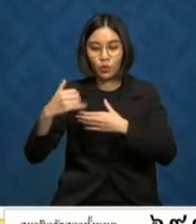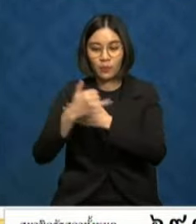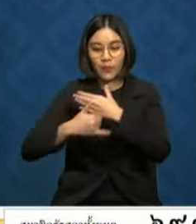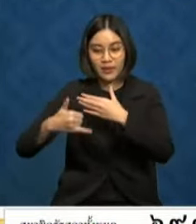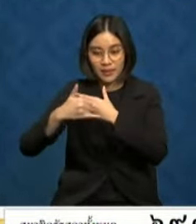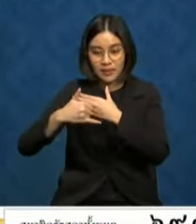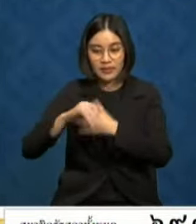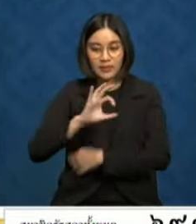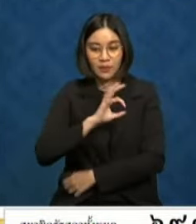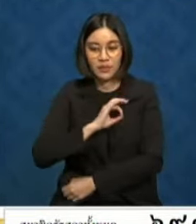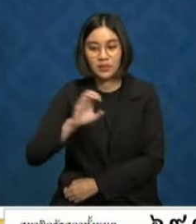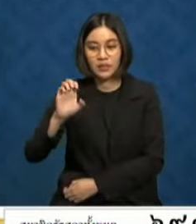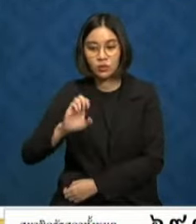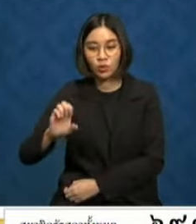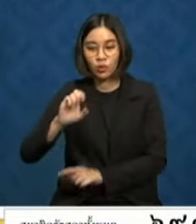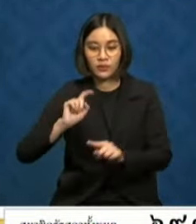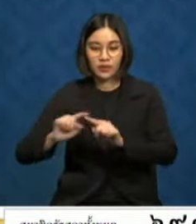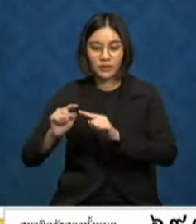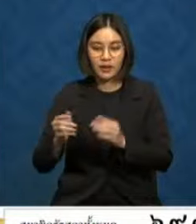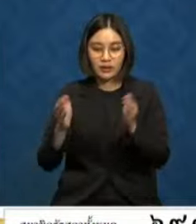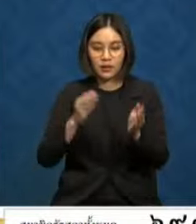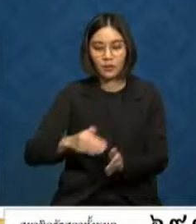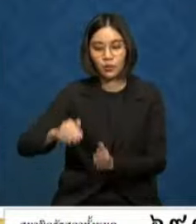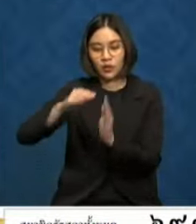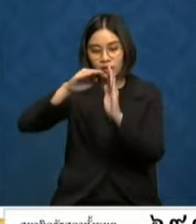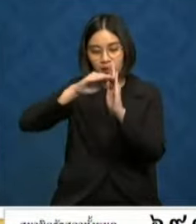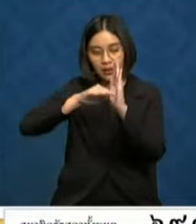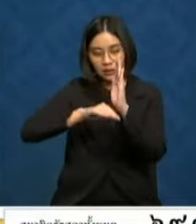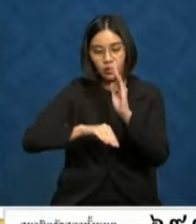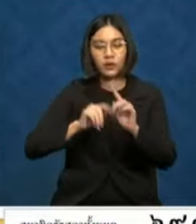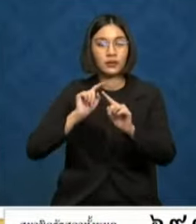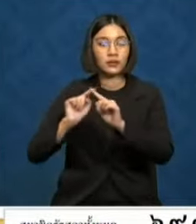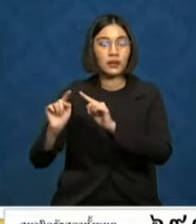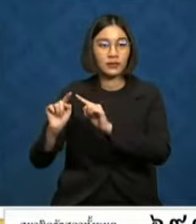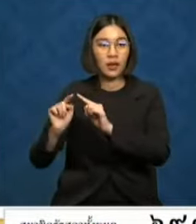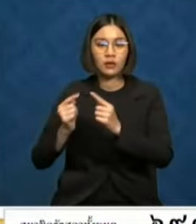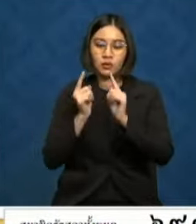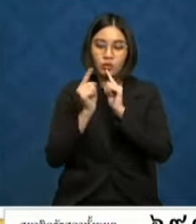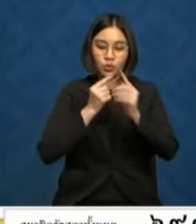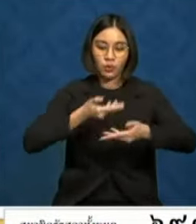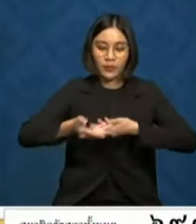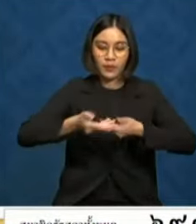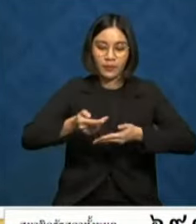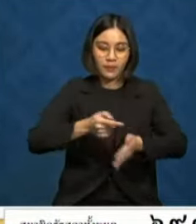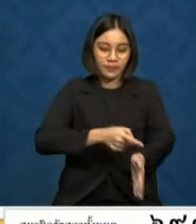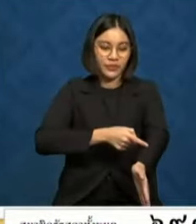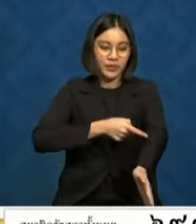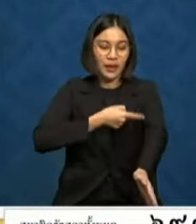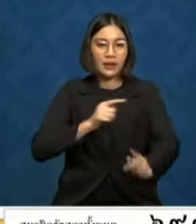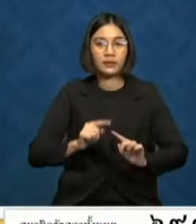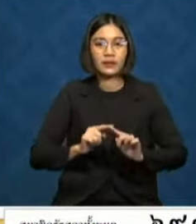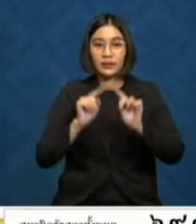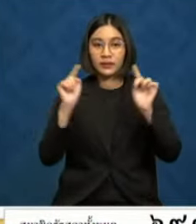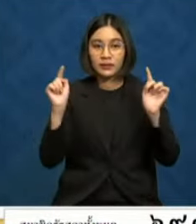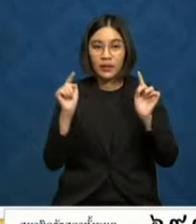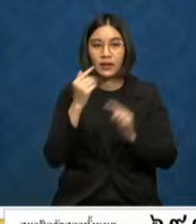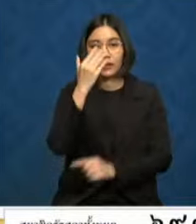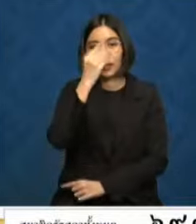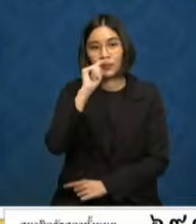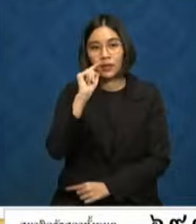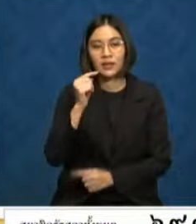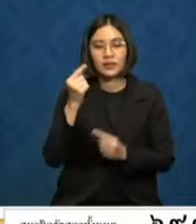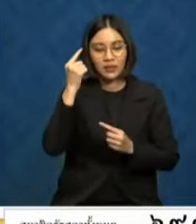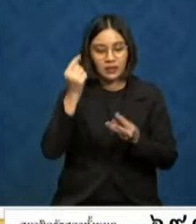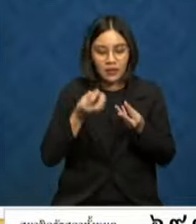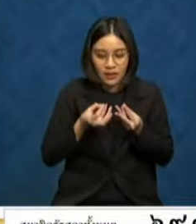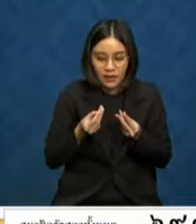ศสหภาพยุโรปนะครับกระบวนการนี้เป็นกระบวนการที่มีการเจรจามาอย่างยาวนานแต่ก็เป็นไปด้วยความร